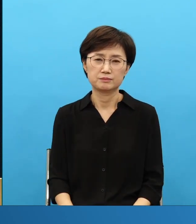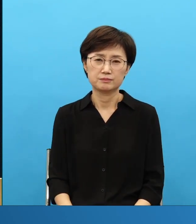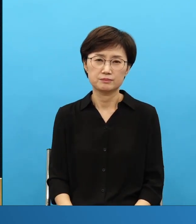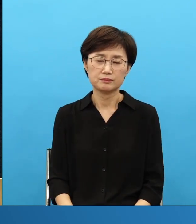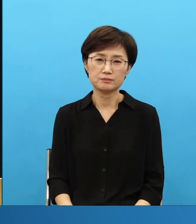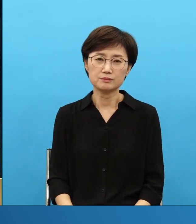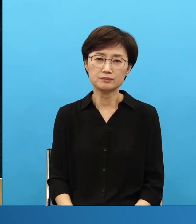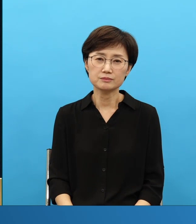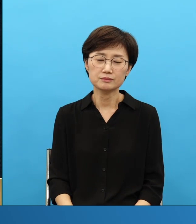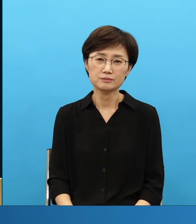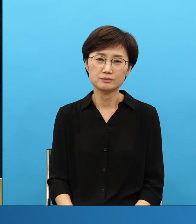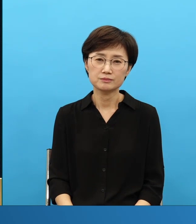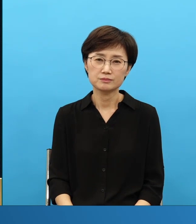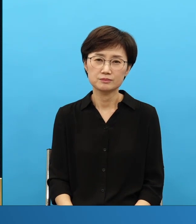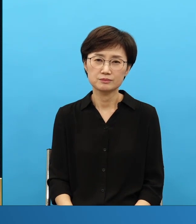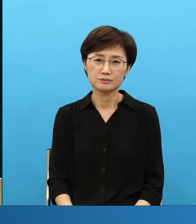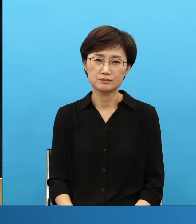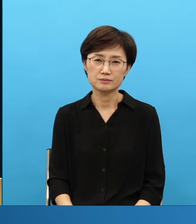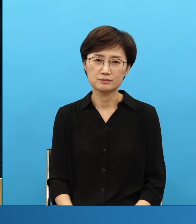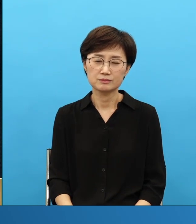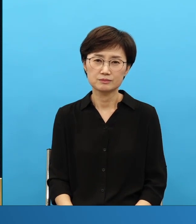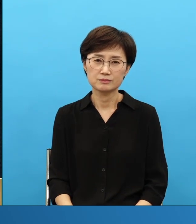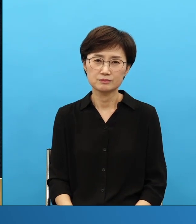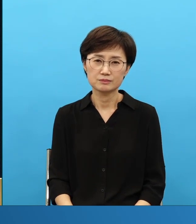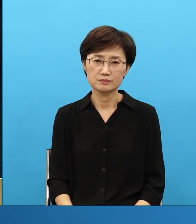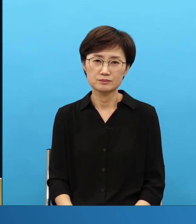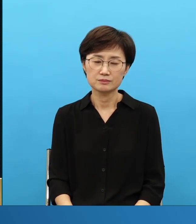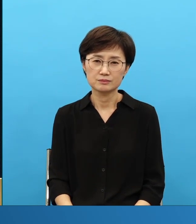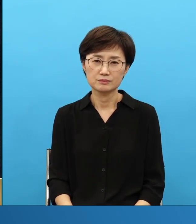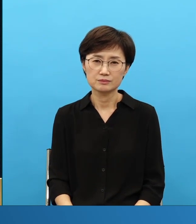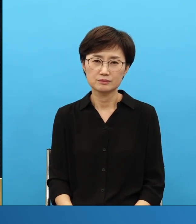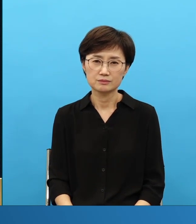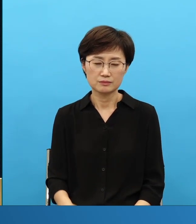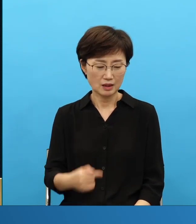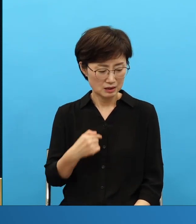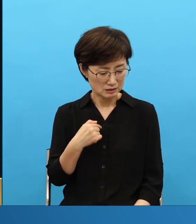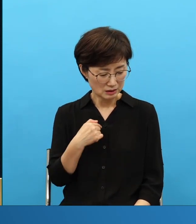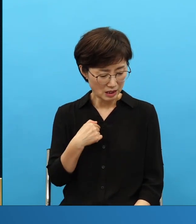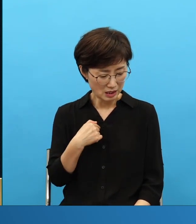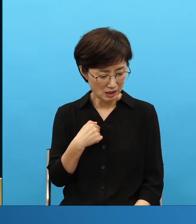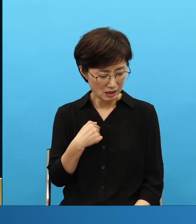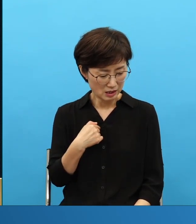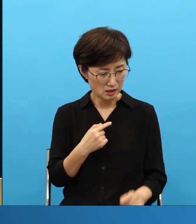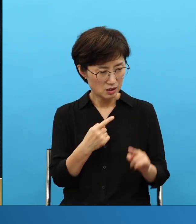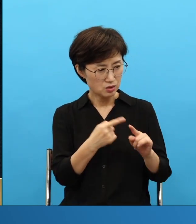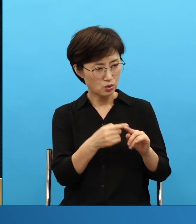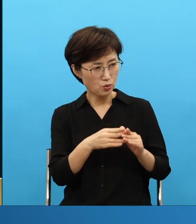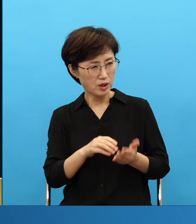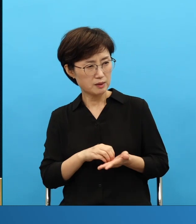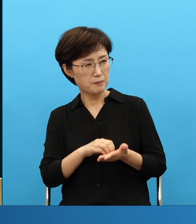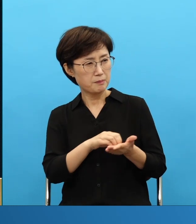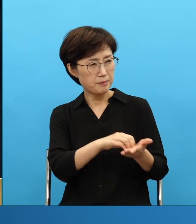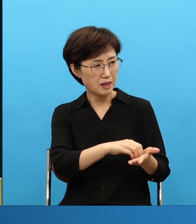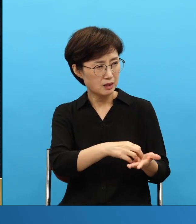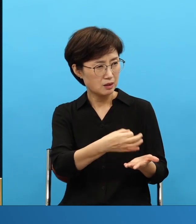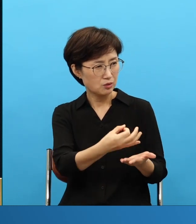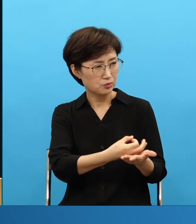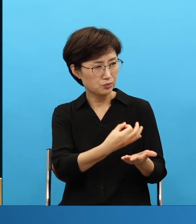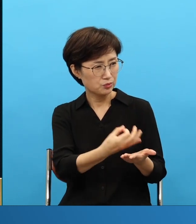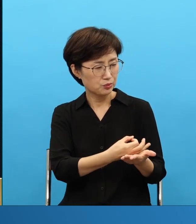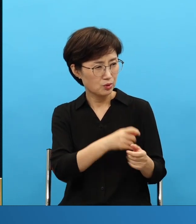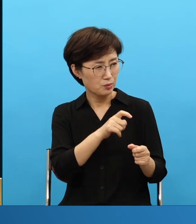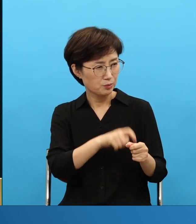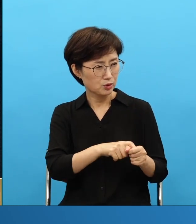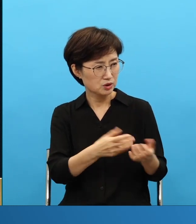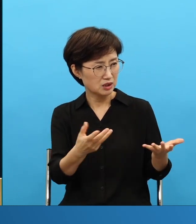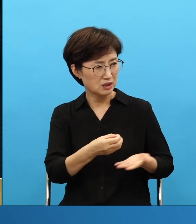by it, but I never expressed it. I thought to myself, am I really an assistant pastor? 내가 이거 말이야 뭐 취직해가지고 뭐 교회에서 지금 월급 받는 전도사 아니냐 이게 지금. Is